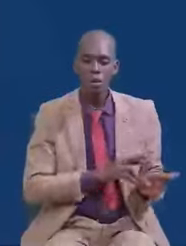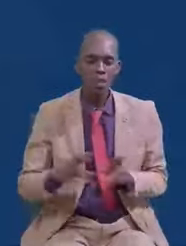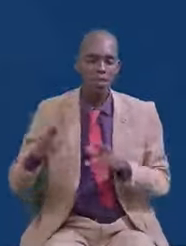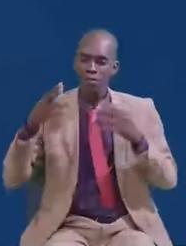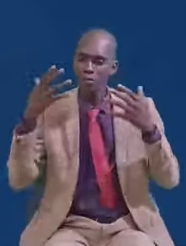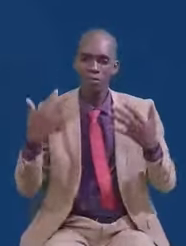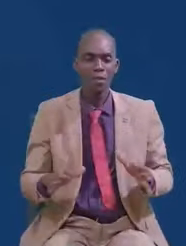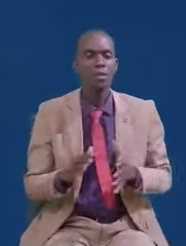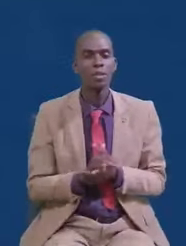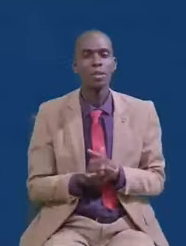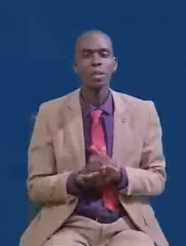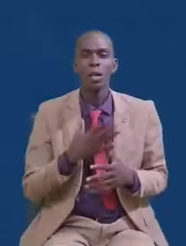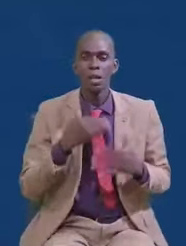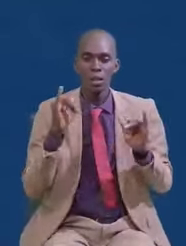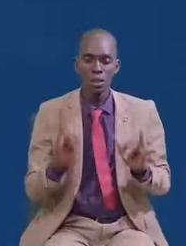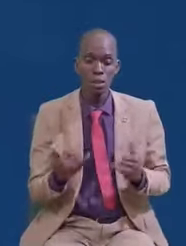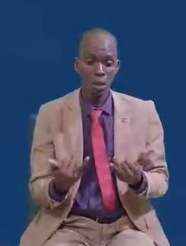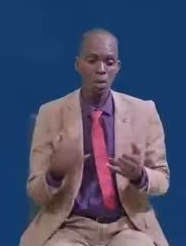Alors nous pouvons avoir les regards vers lui.